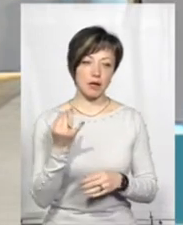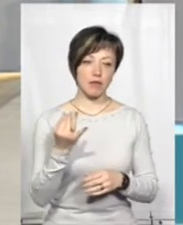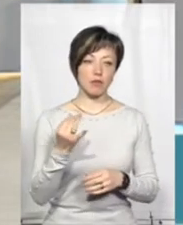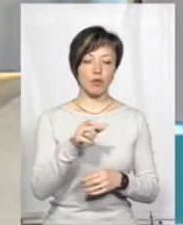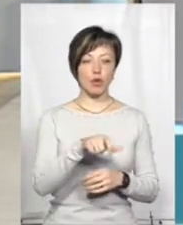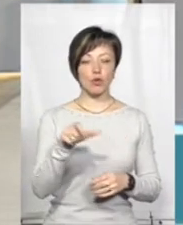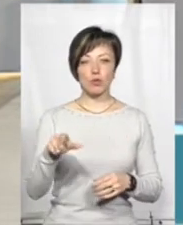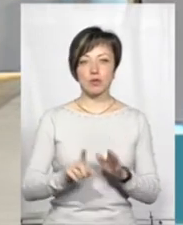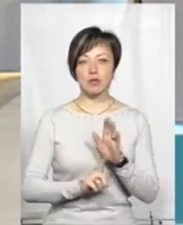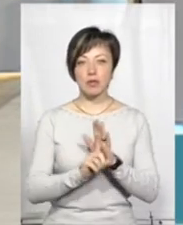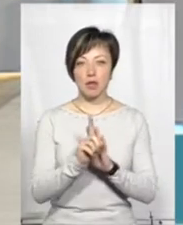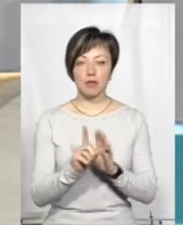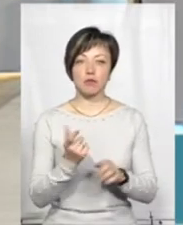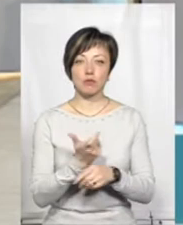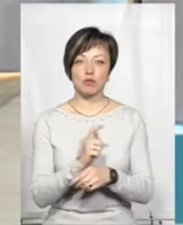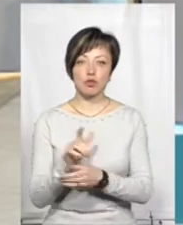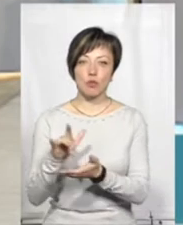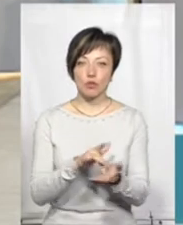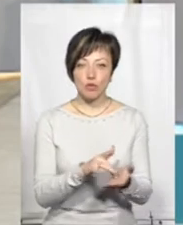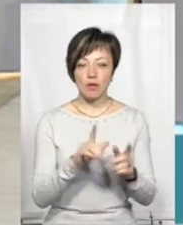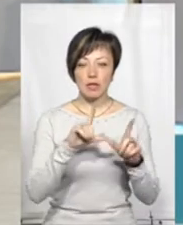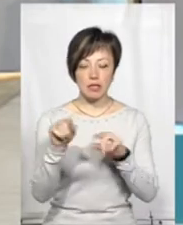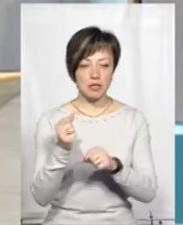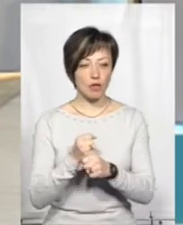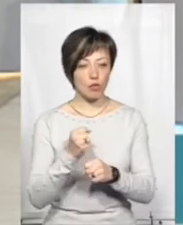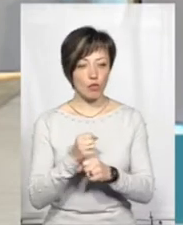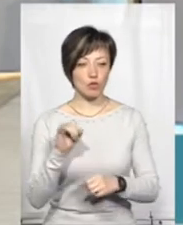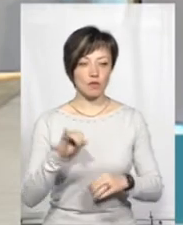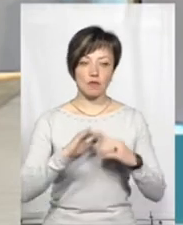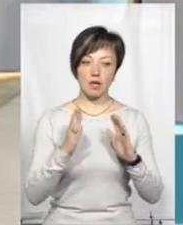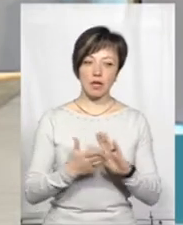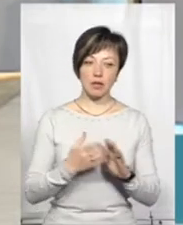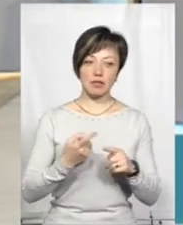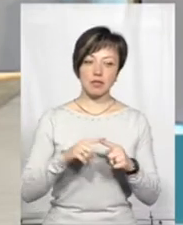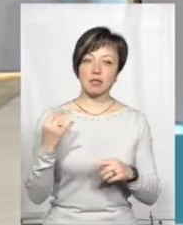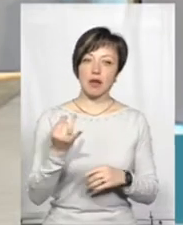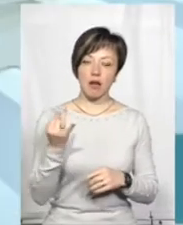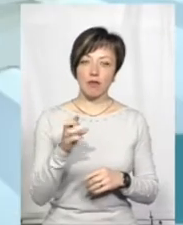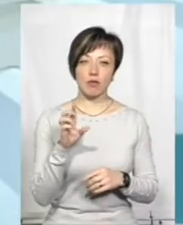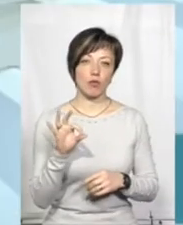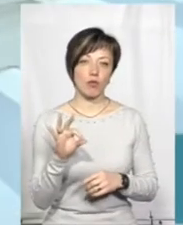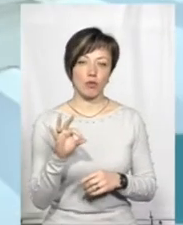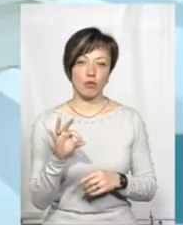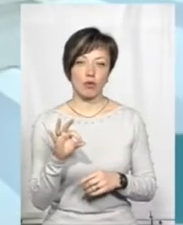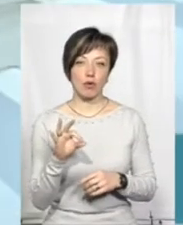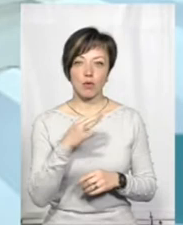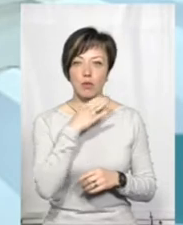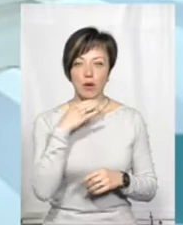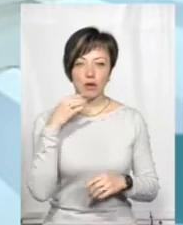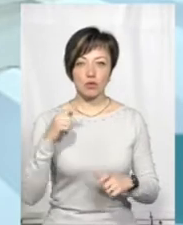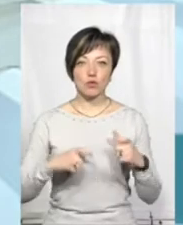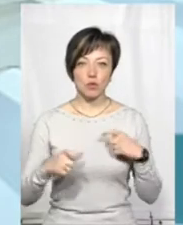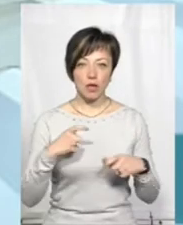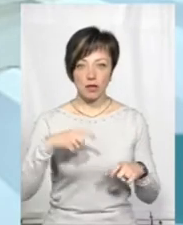що люди стали більше подорожувати, стали більше їздити там на роботу, і взагалі їм це досить цікаво, тому що навіть багато